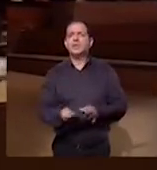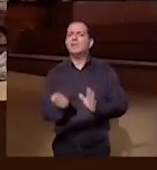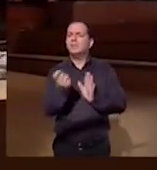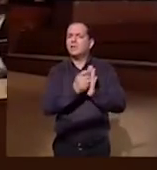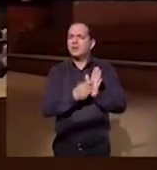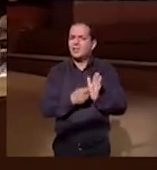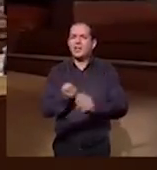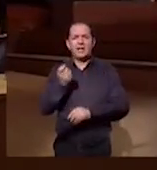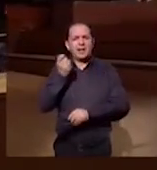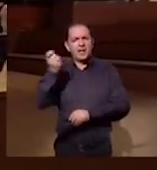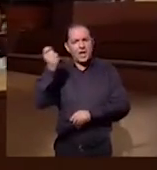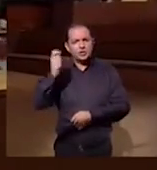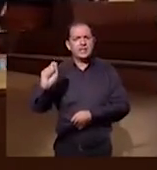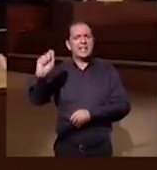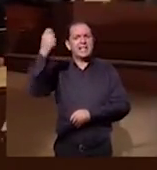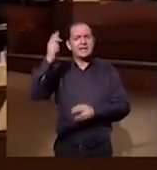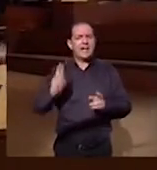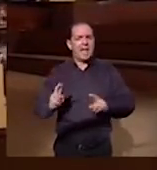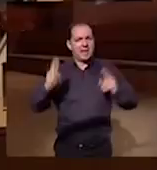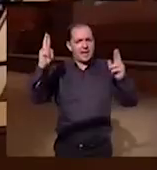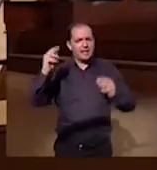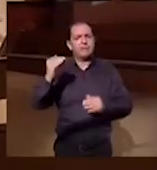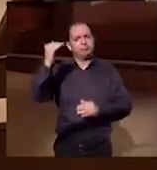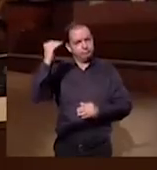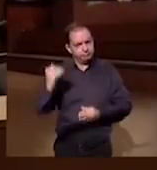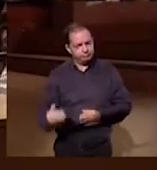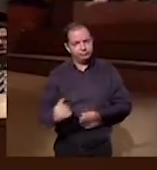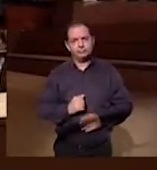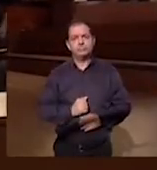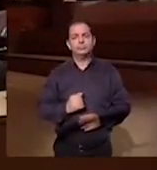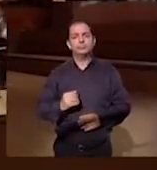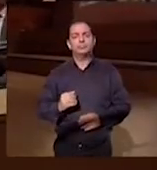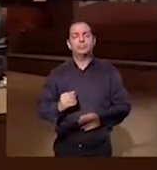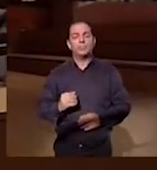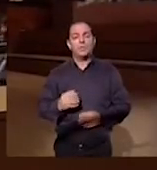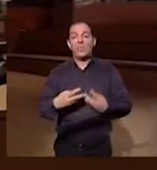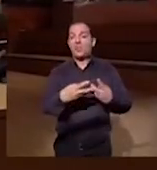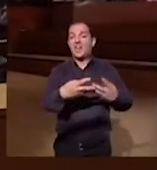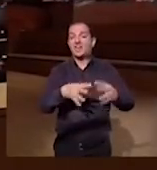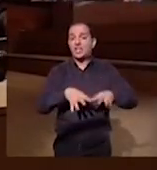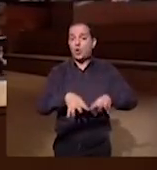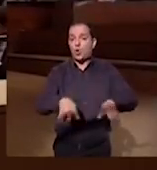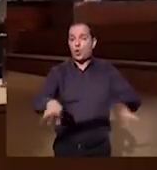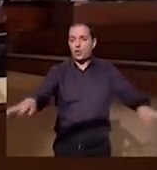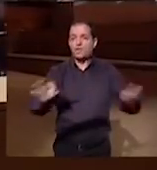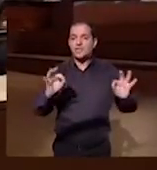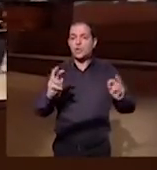τους προμηθευτές ηλεκτρικής ενέργειας. Το δίκτυο του φυσικού αερίου επεκτείνεται διαρκώς, τόσο στην